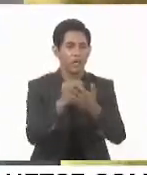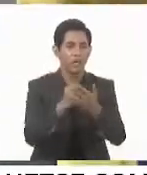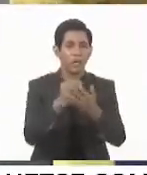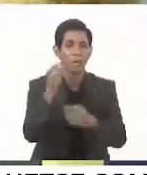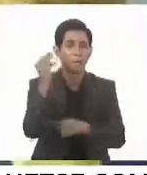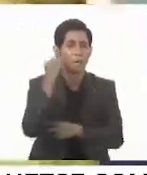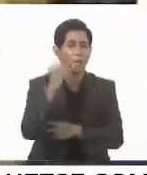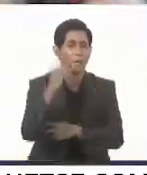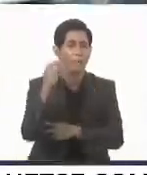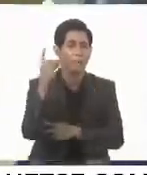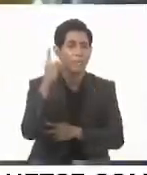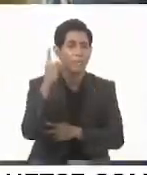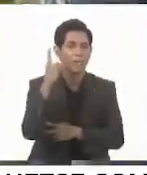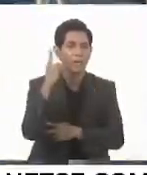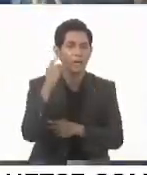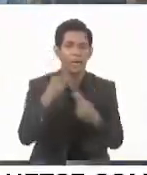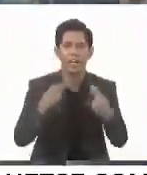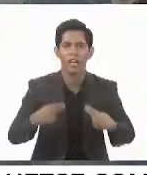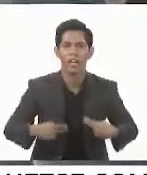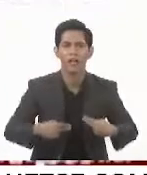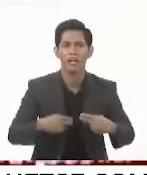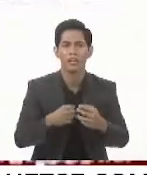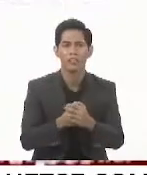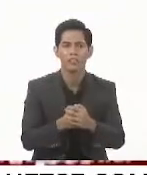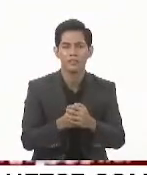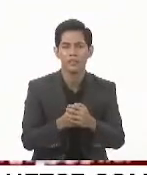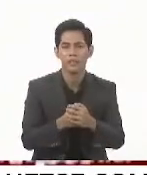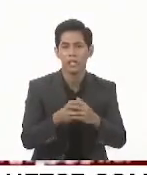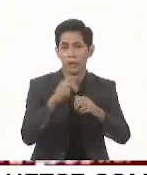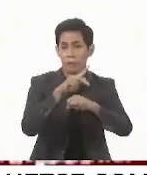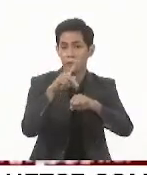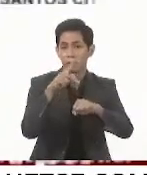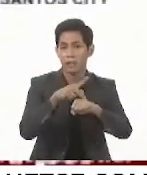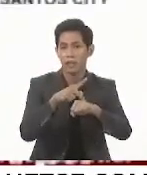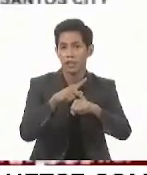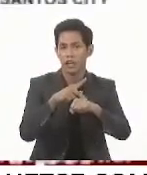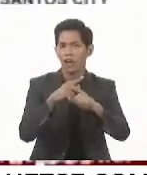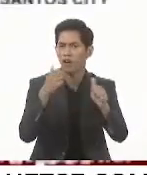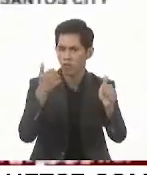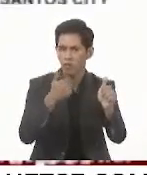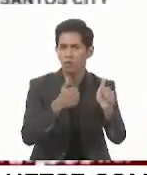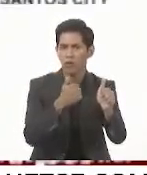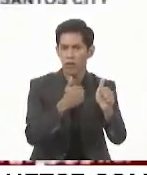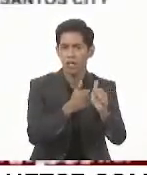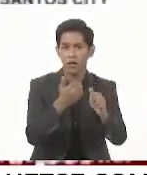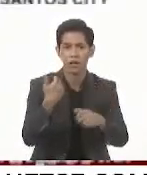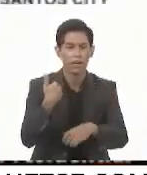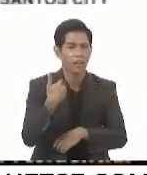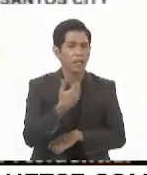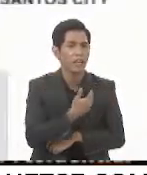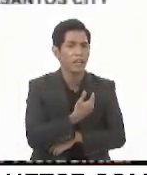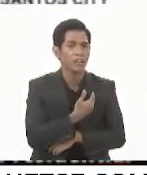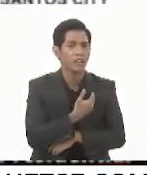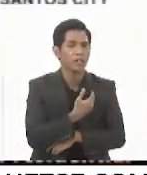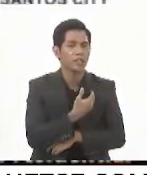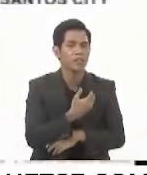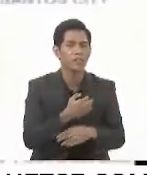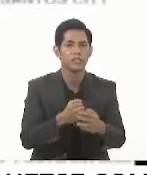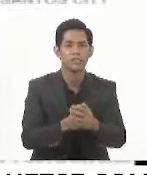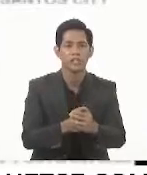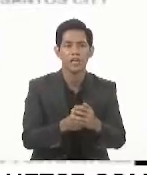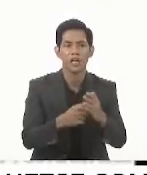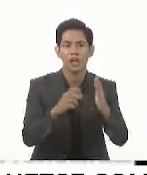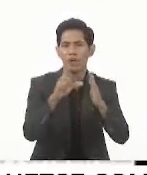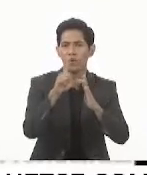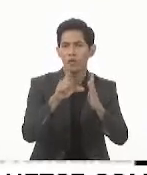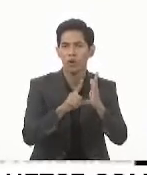ilalim ng Public Health Calamity ang bansa. Tayo naman, susunod lang tayo doon sa batas ng ginawa